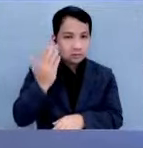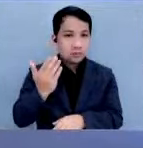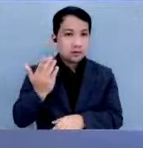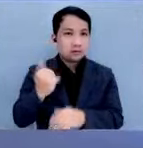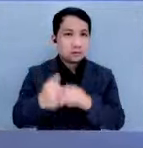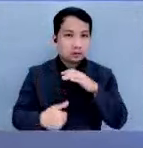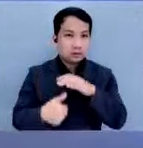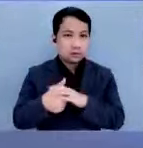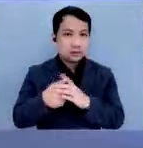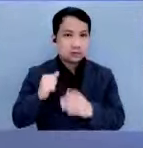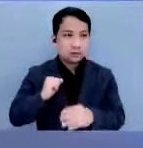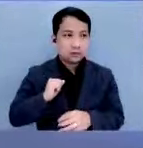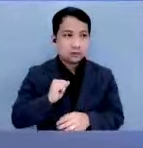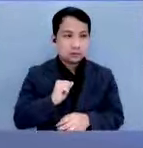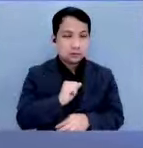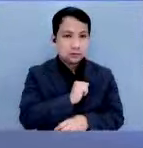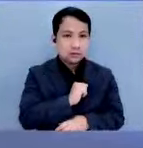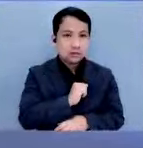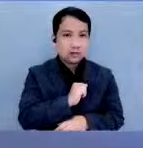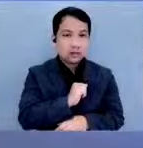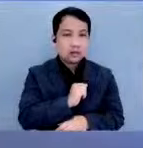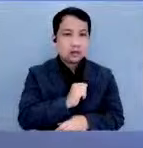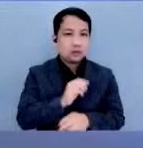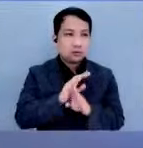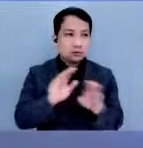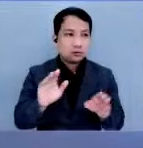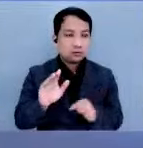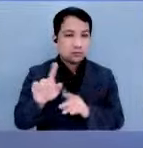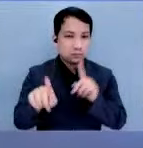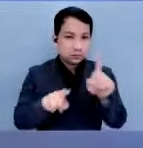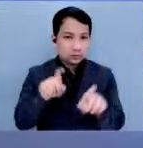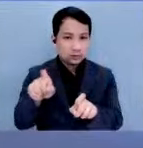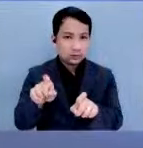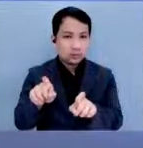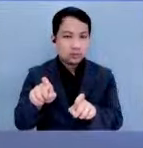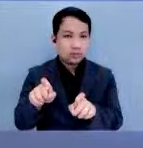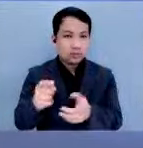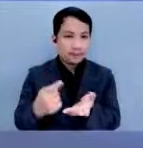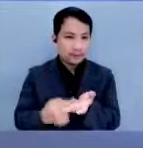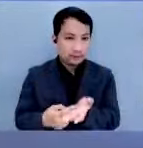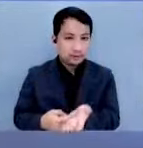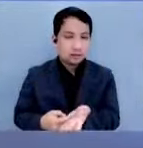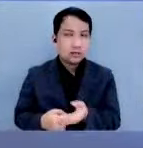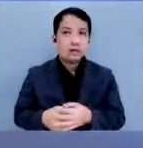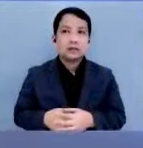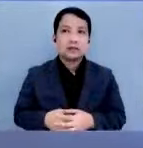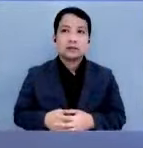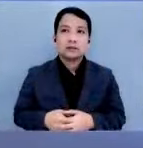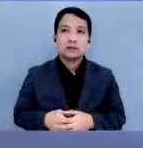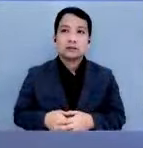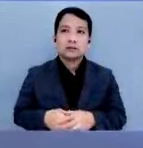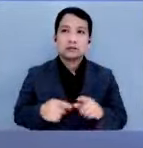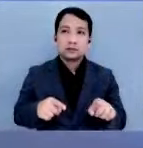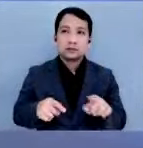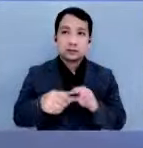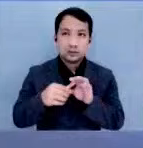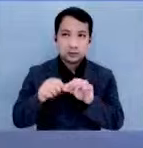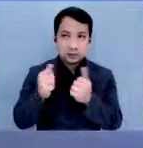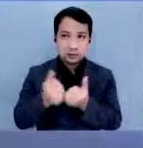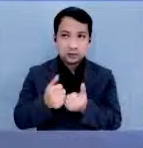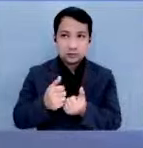Senado. Case-to-case basis or question-to-question basis, ika nga. Isa pa po, sa Section 10 ng Senate